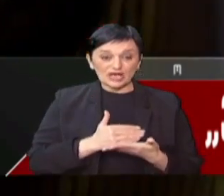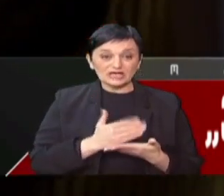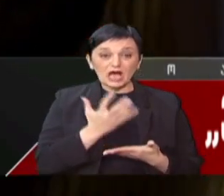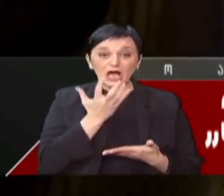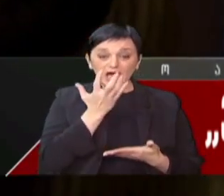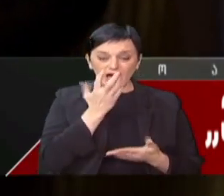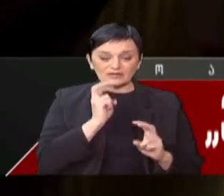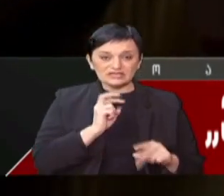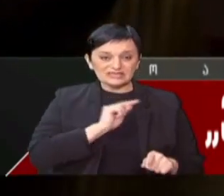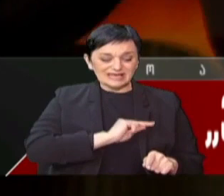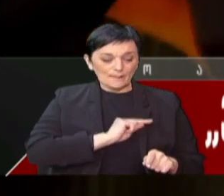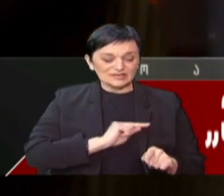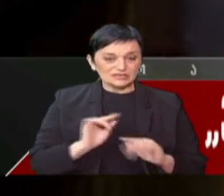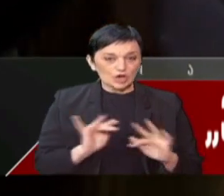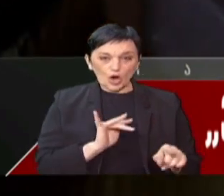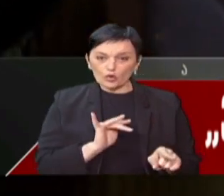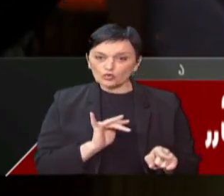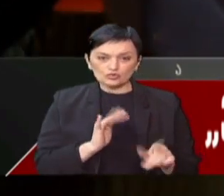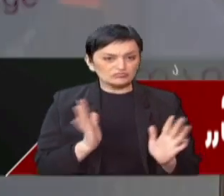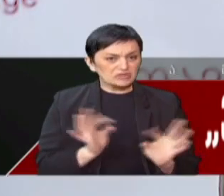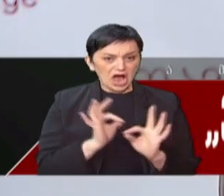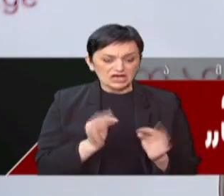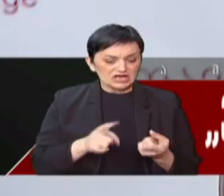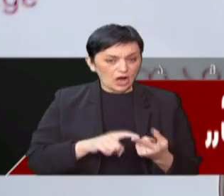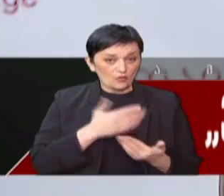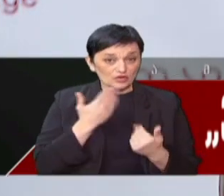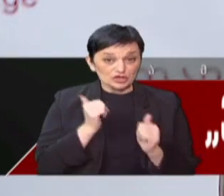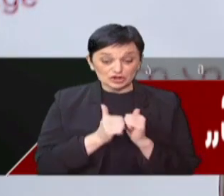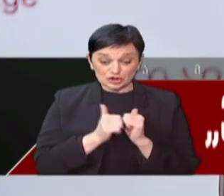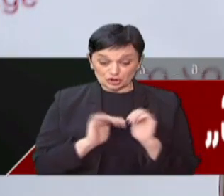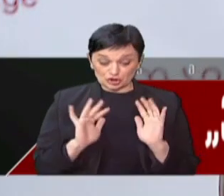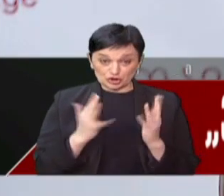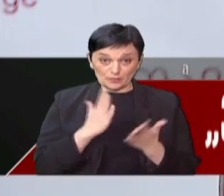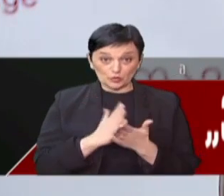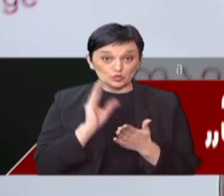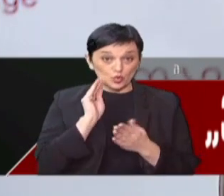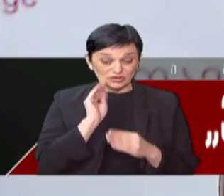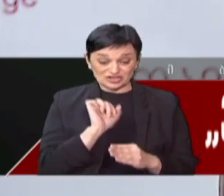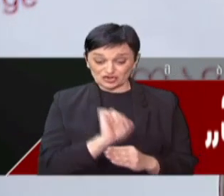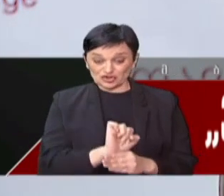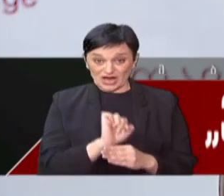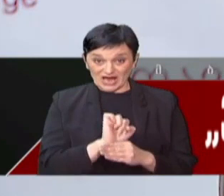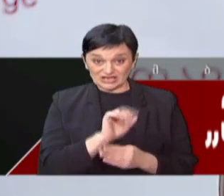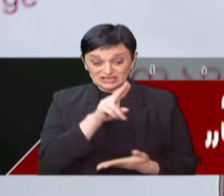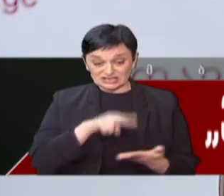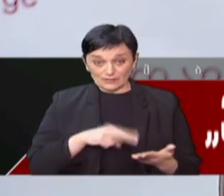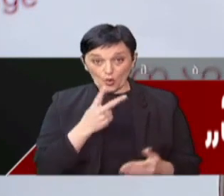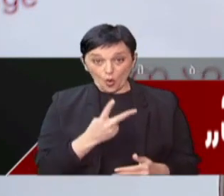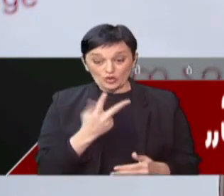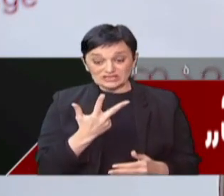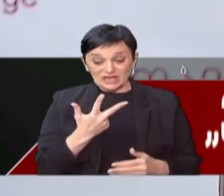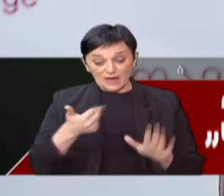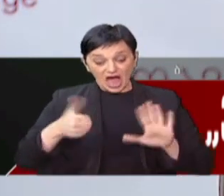ანესთეზიოლოგიური სამსახურის ქმედებას არ მოუხდენი არავითარი გავლენა. ხშირ შემთხვევაში, როდესაც არის შეჩერებული სერტიფიკატის 2-3 და 6